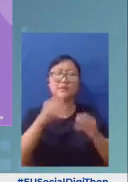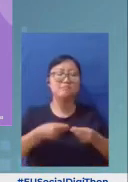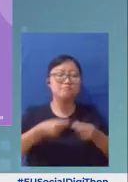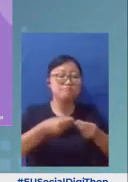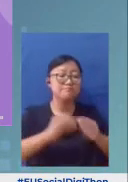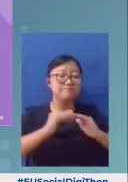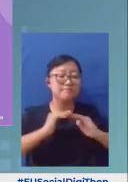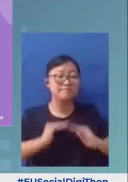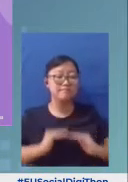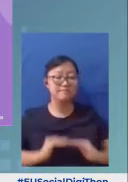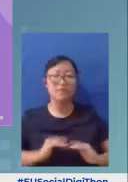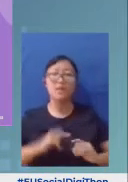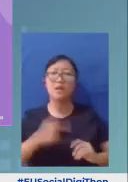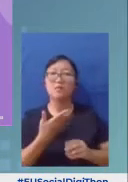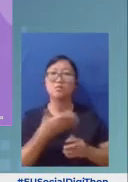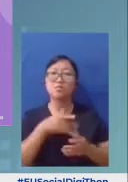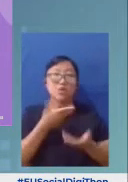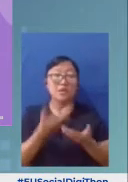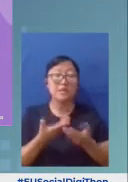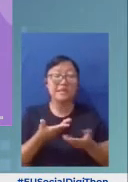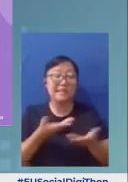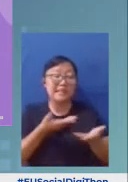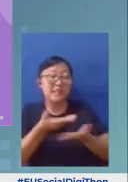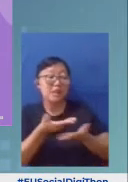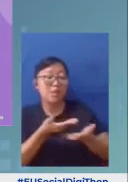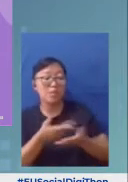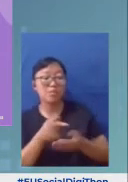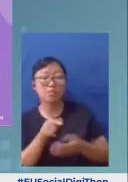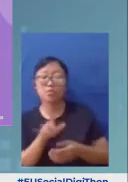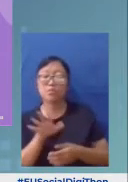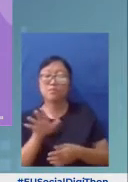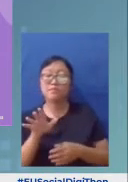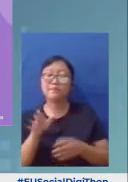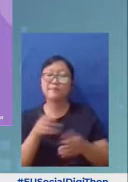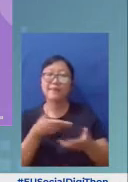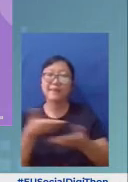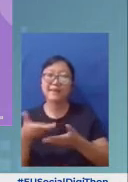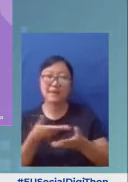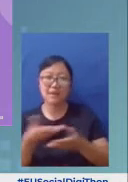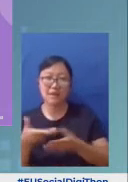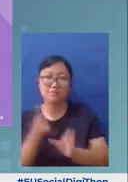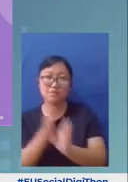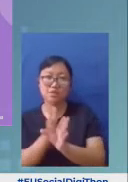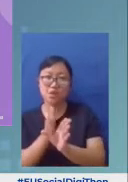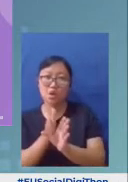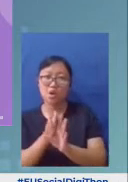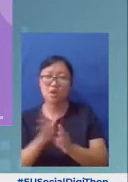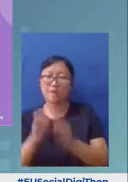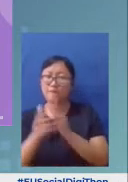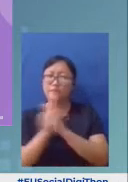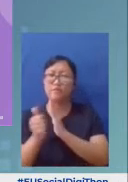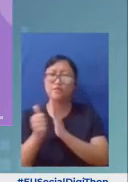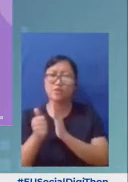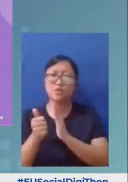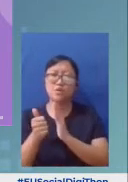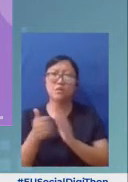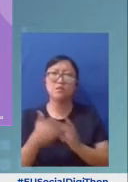mengikuti penanganan profesional. Maksudnya dia juga dilakukan penanganan oleh psikolog misalnya ya. Nah,